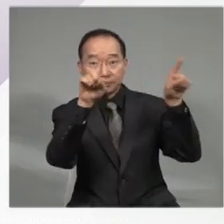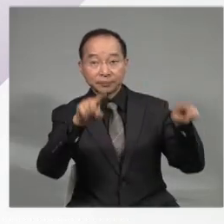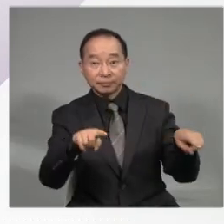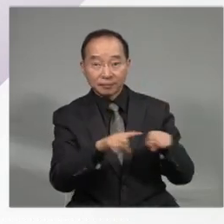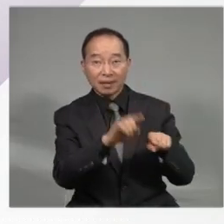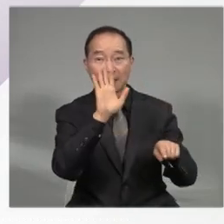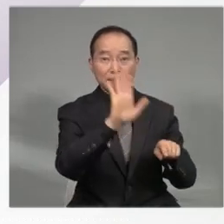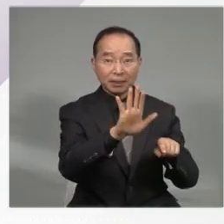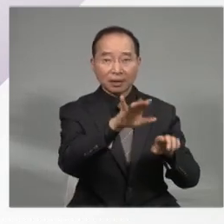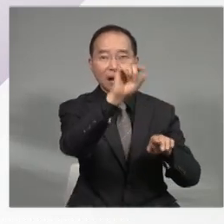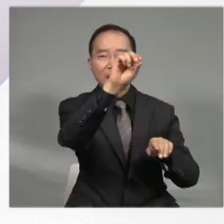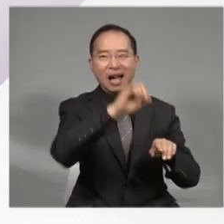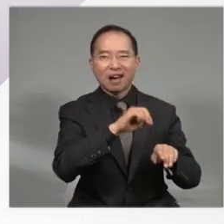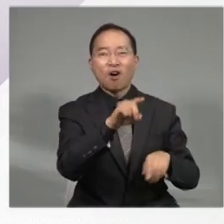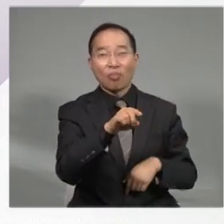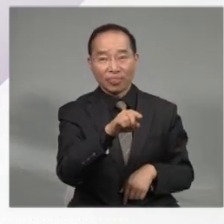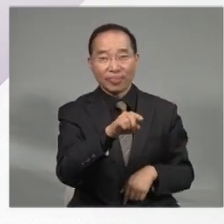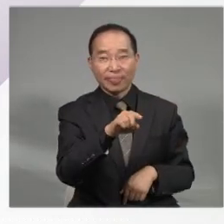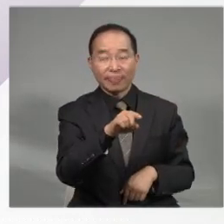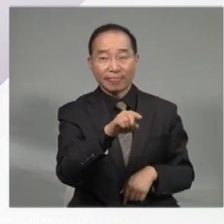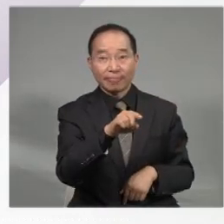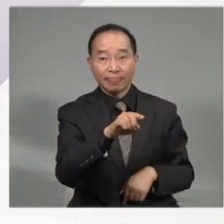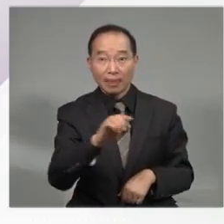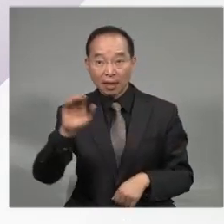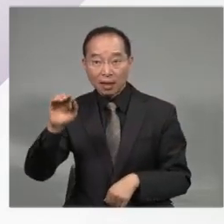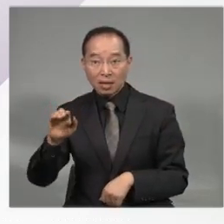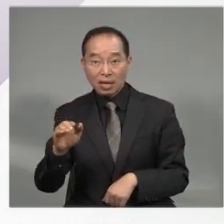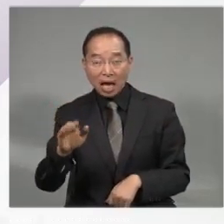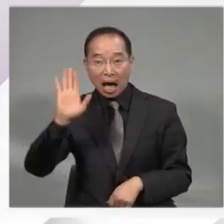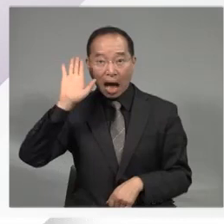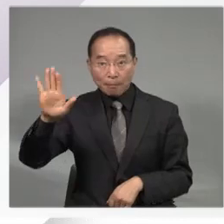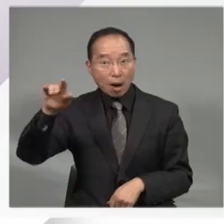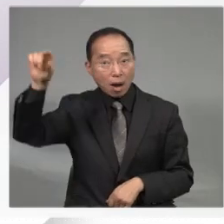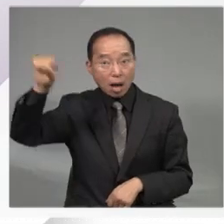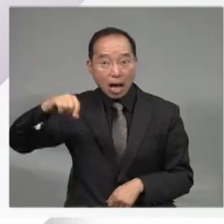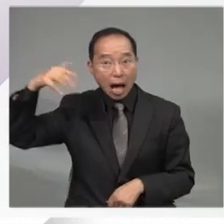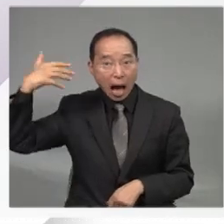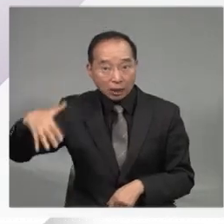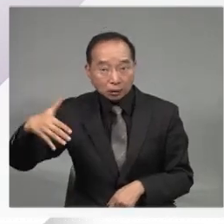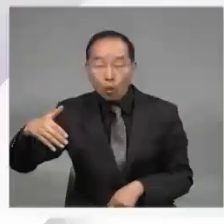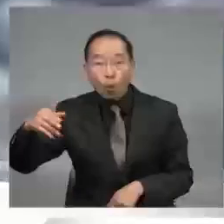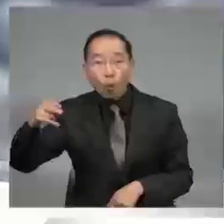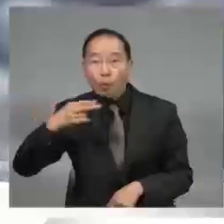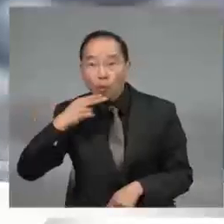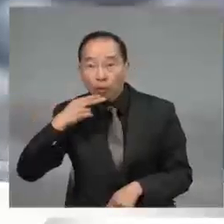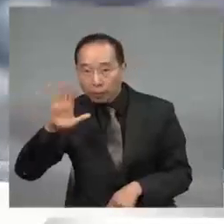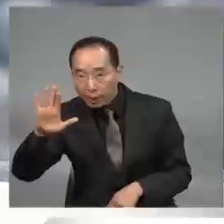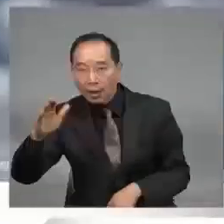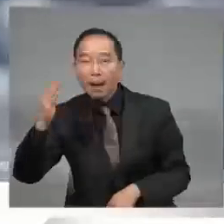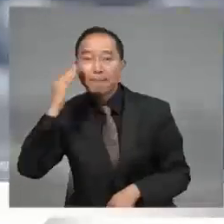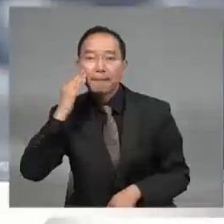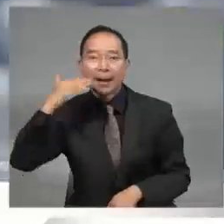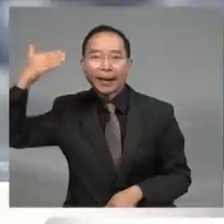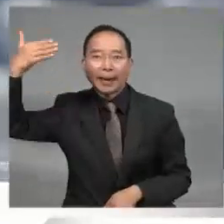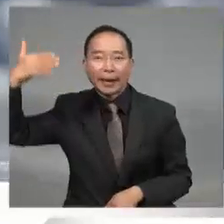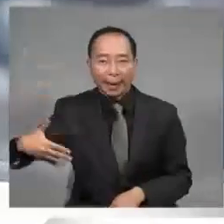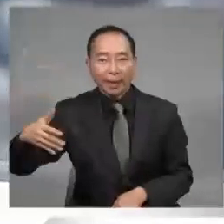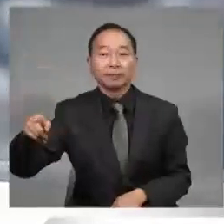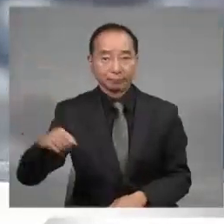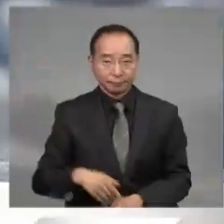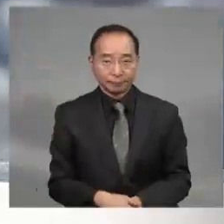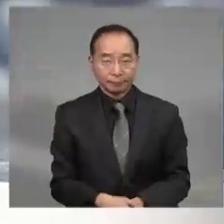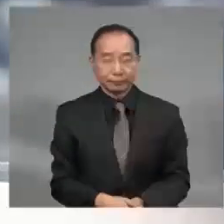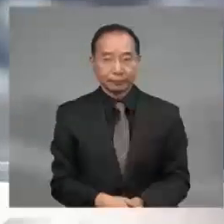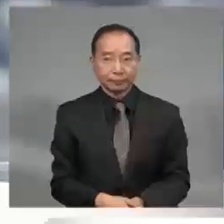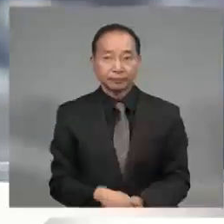확인을 할 수 있으니까 보안이라든가 이런 걱정은 또 하지 않으셔도 괜찮을 것 같습니다. 네. 자, 그리고 이제 그 위에다가는 이제